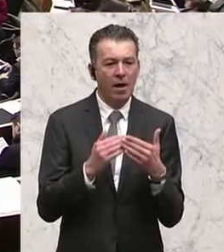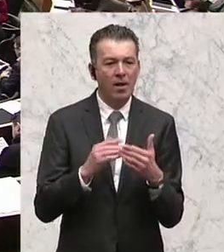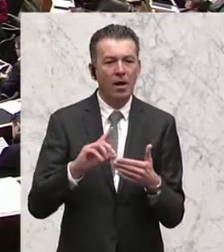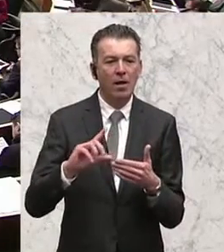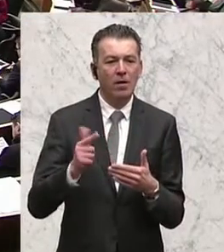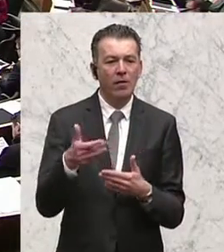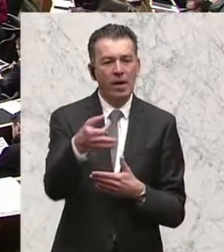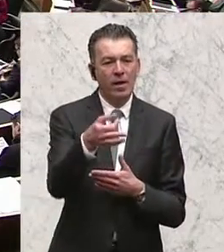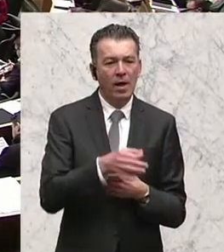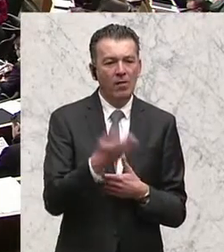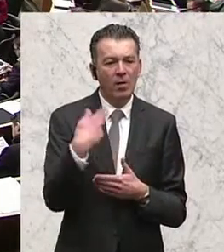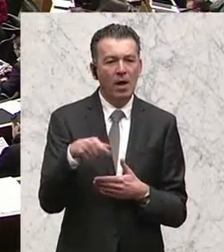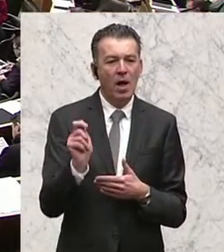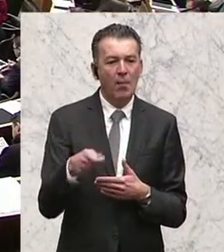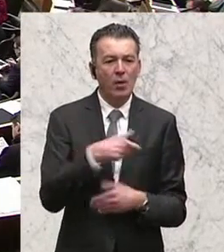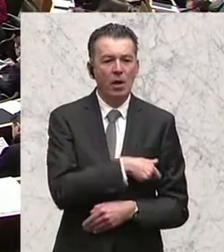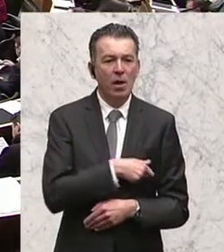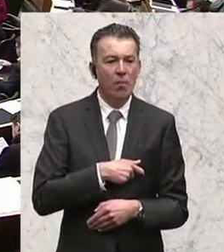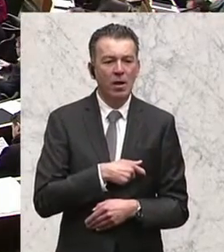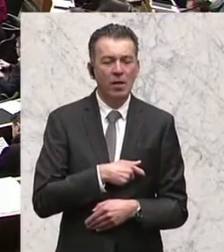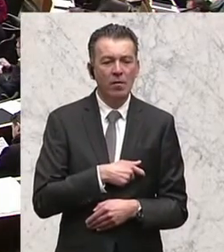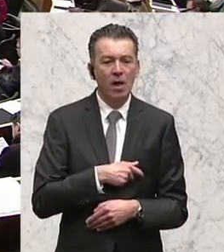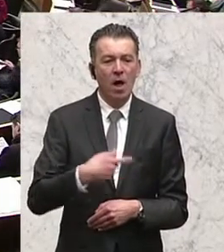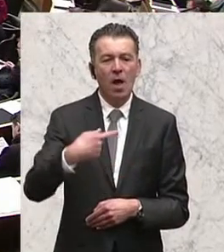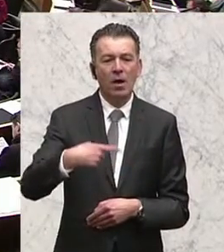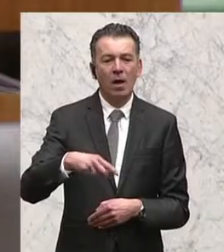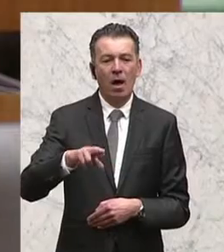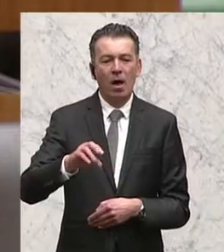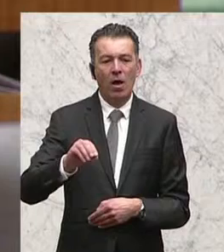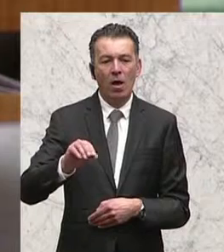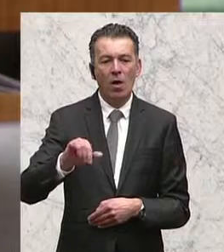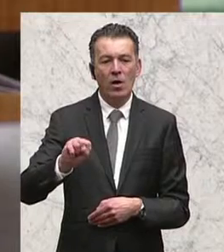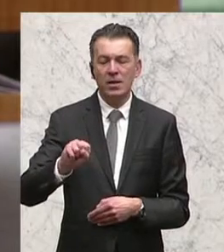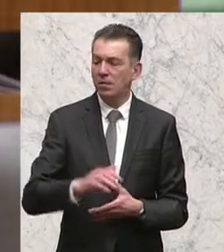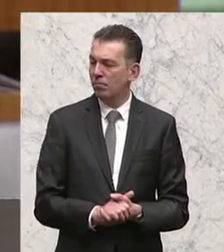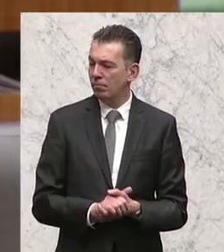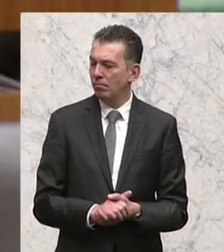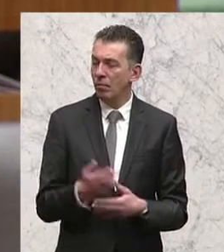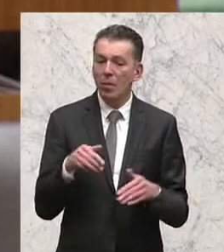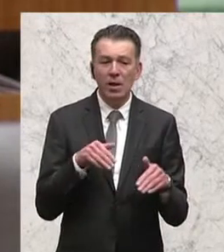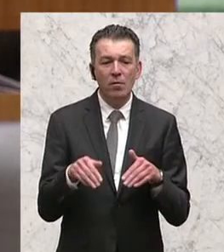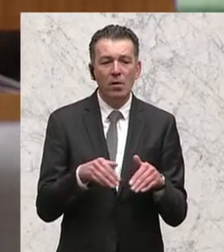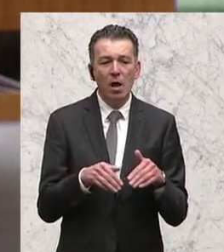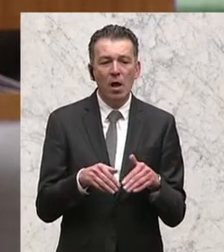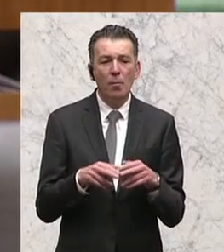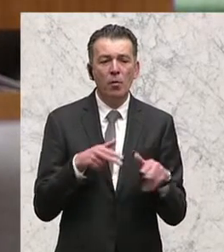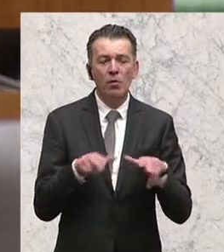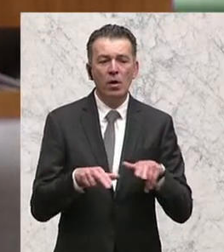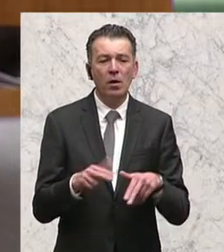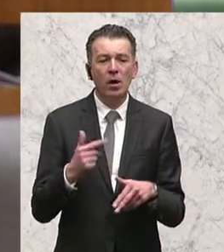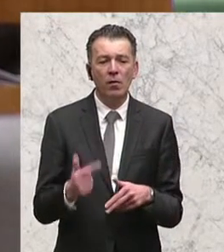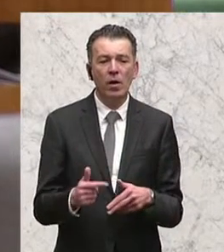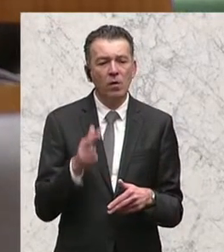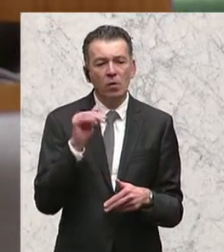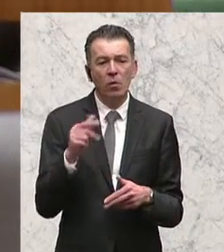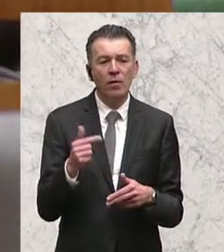Zweite Anfrage, Herr Abgeordneter Magister Greuß, bitte. Herr Minister, die Bundesregierung hat am 23. Juni 2015